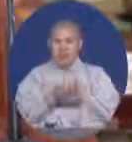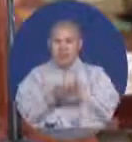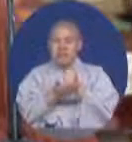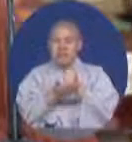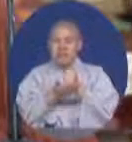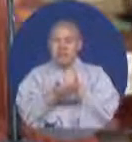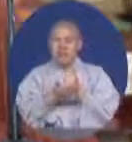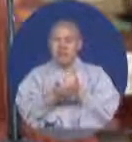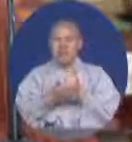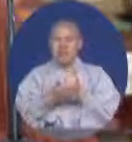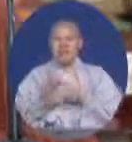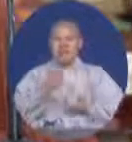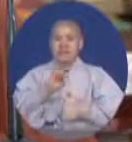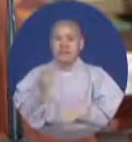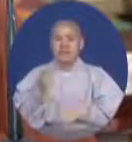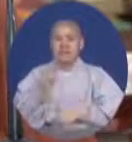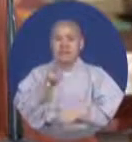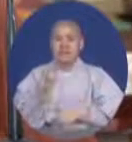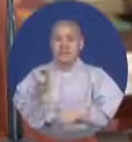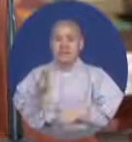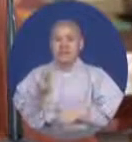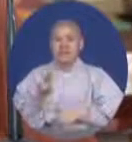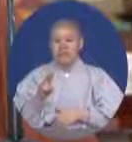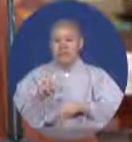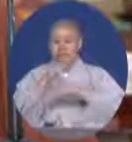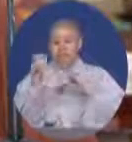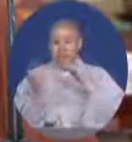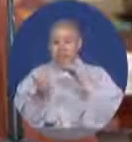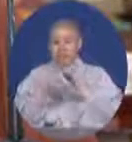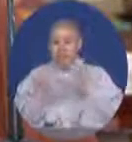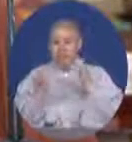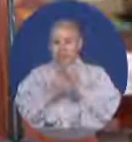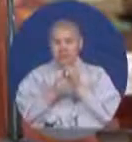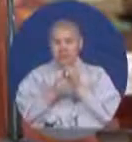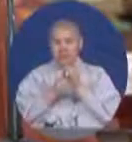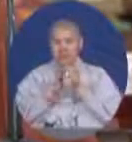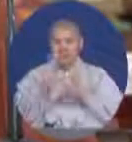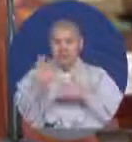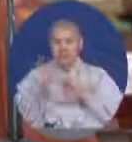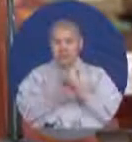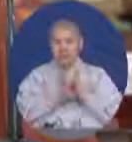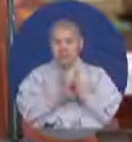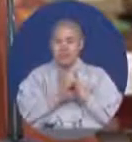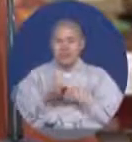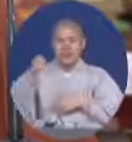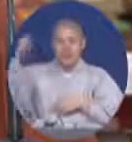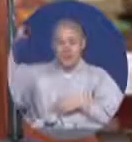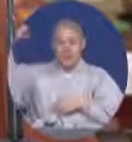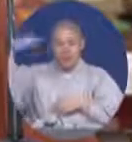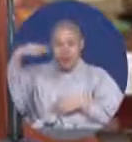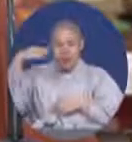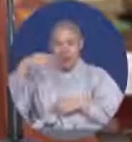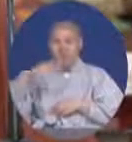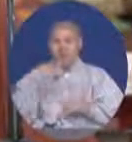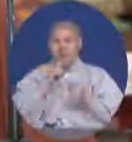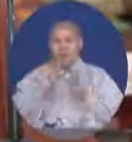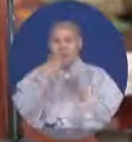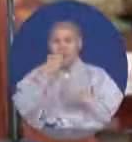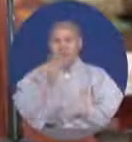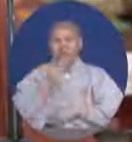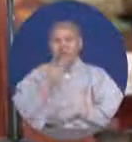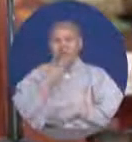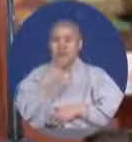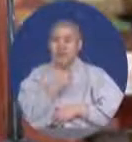그래서 이런 반야를 또 얻고 나면 그 반야의 광명이 이루 말할 수가 없다.